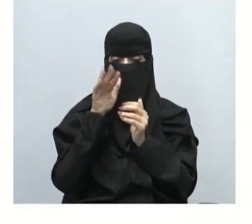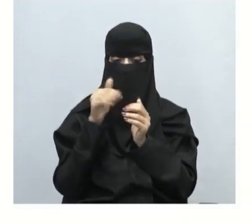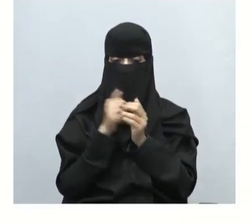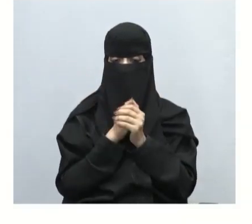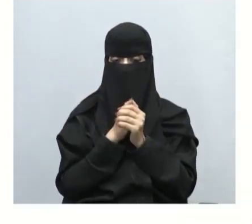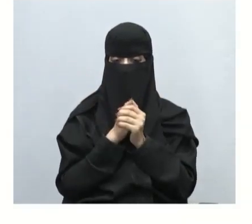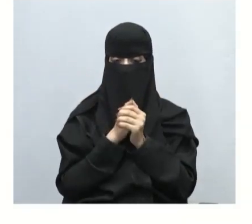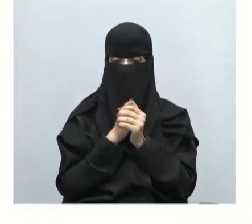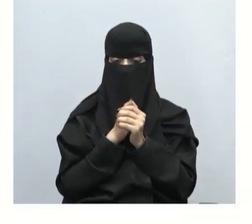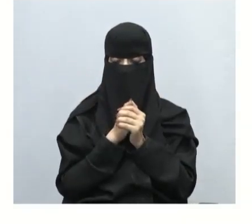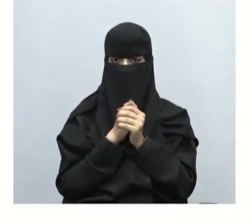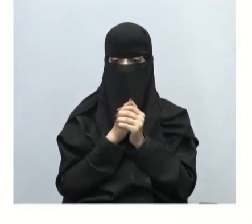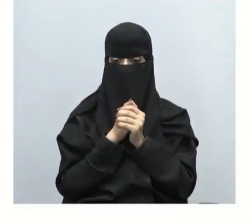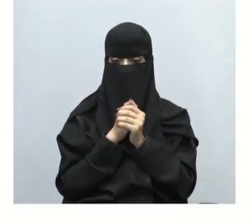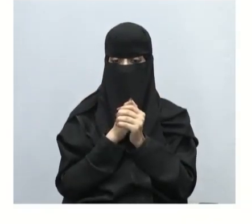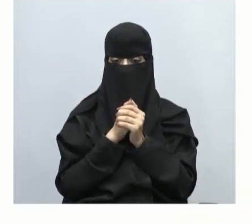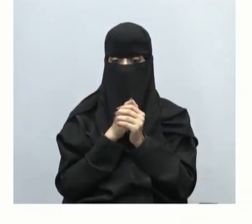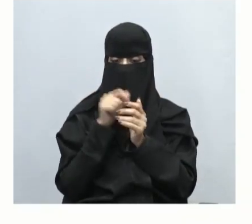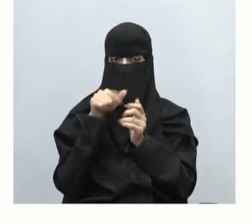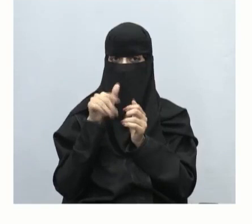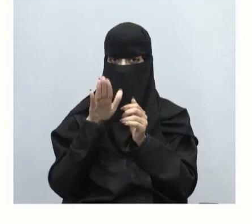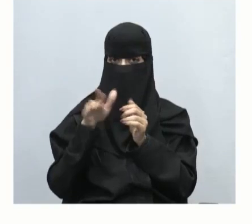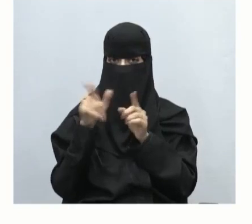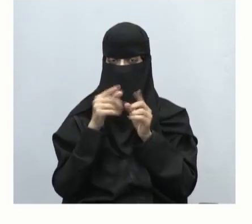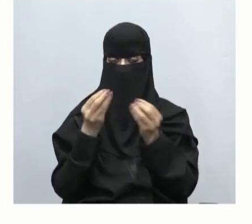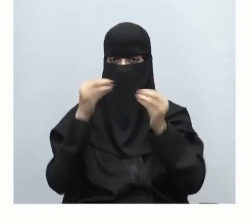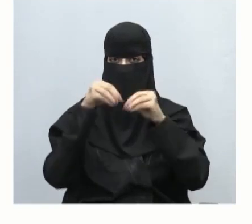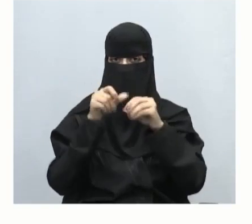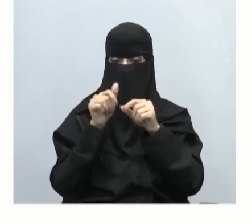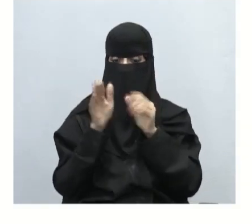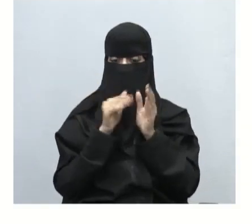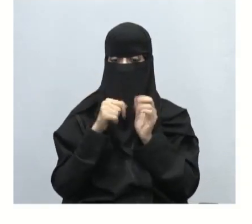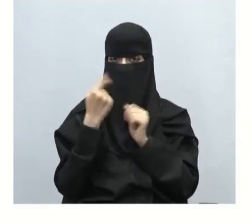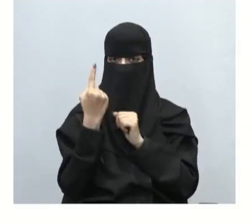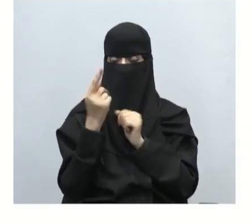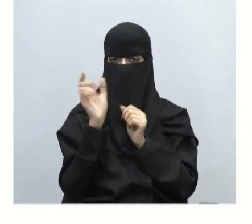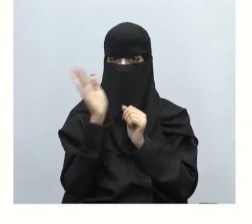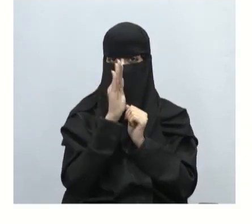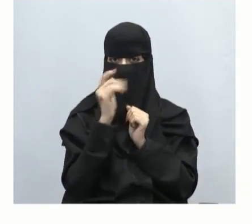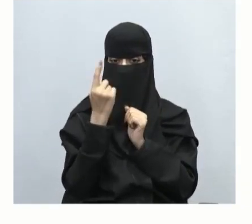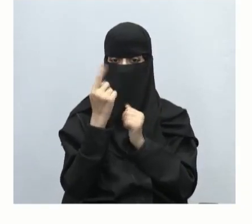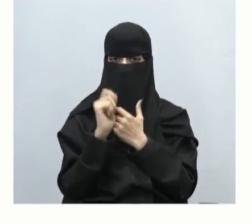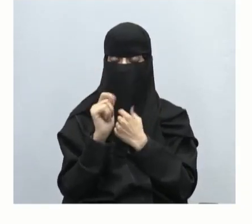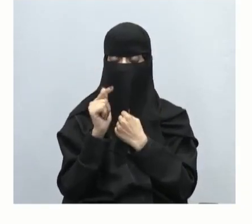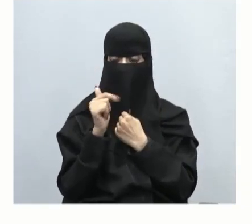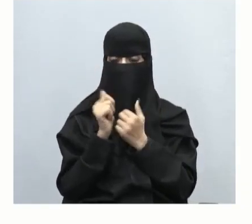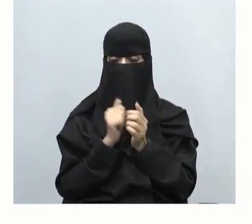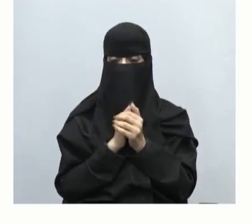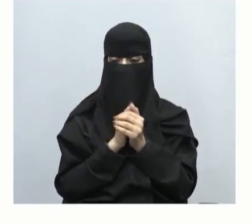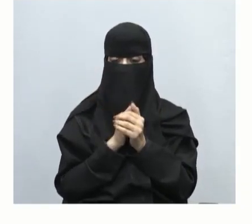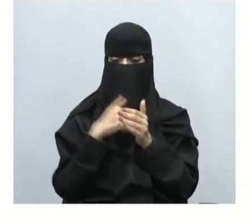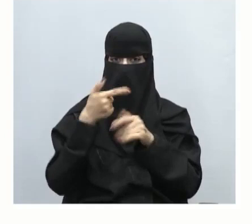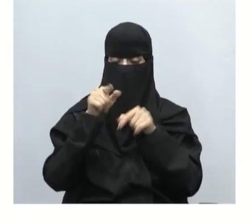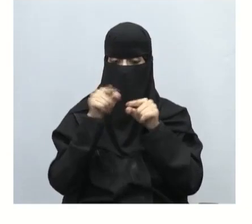اذا كم وحده يمكن زياده طول المربع ليبقى مرسوم داخل المستطيل وحده واحده